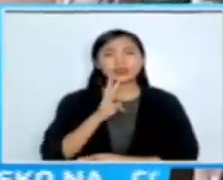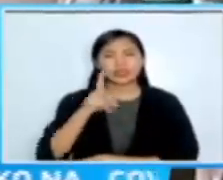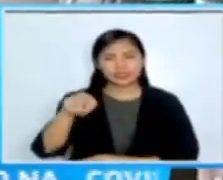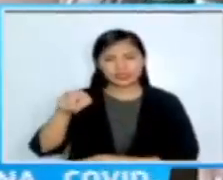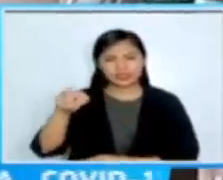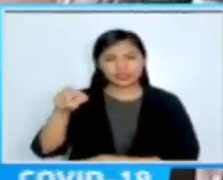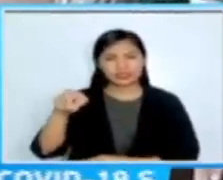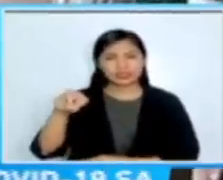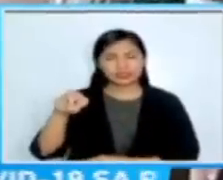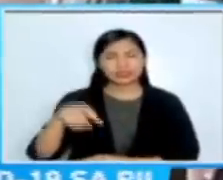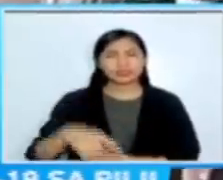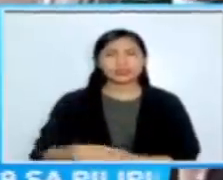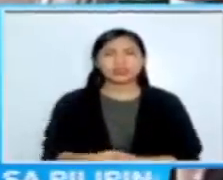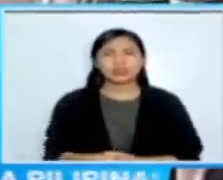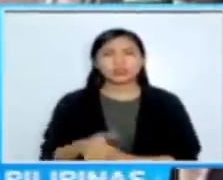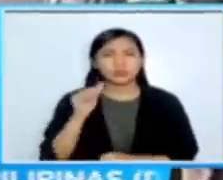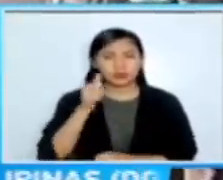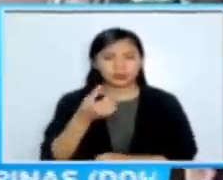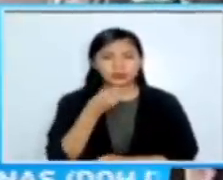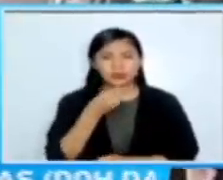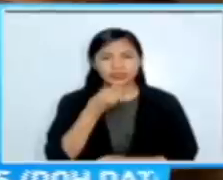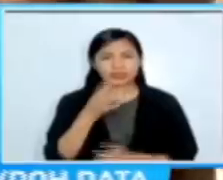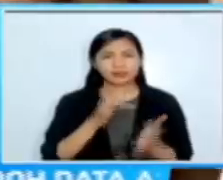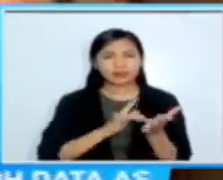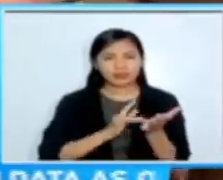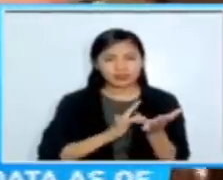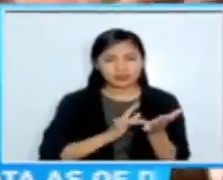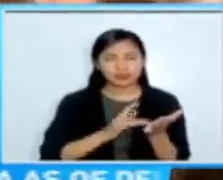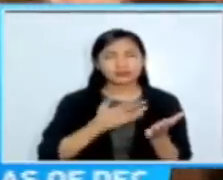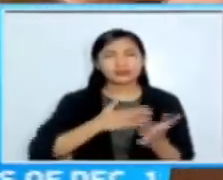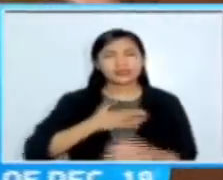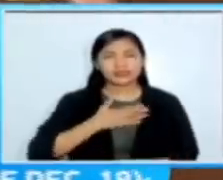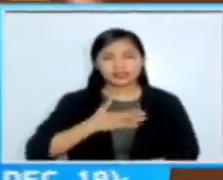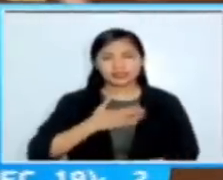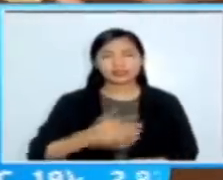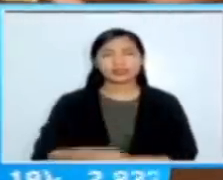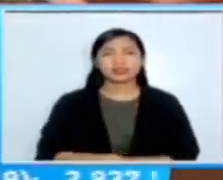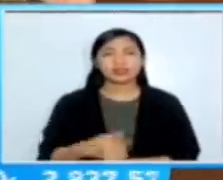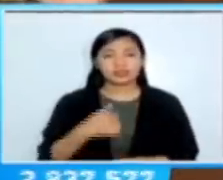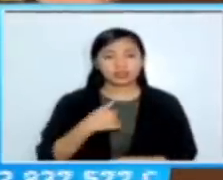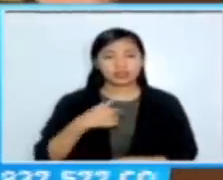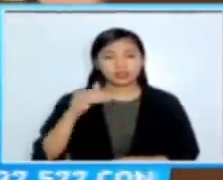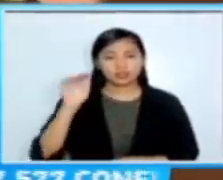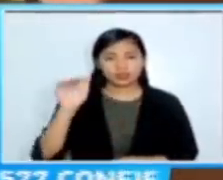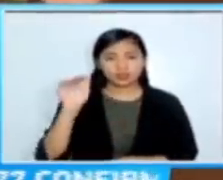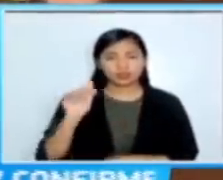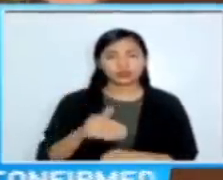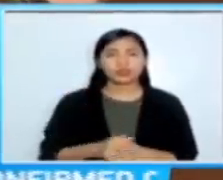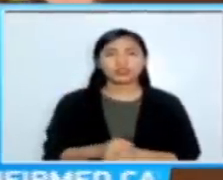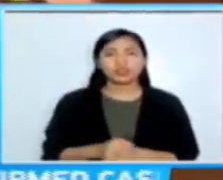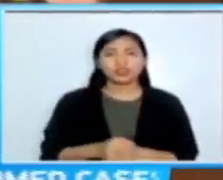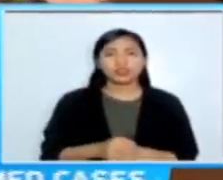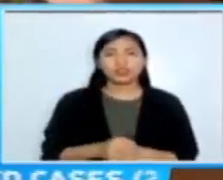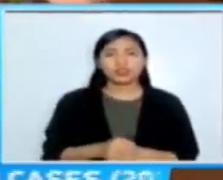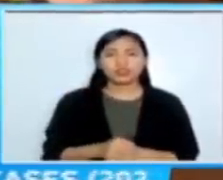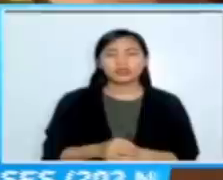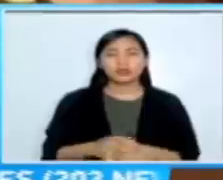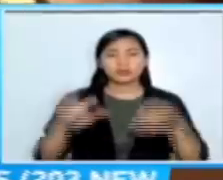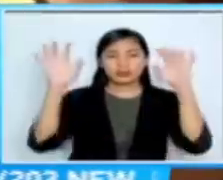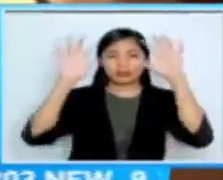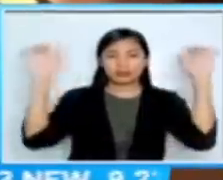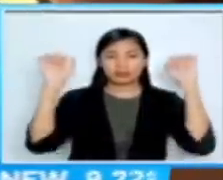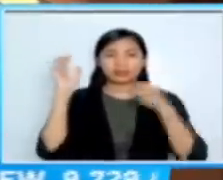bugas. Pagkain po, gamot, yun lang po. Ako po, nanawagan si Dudong Gabas kay Mr. President Duterte. Alam